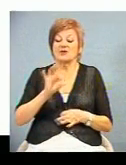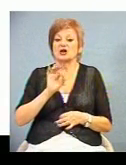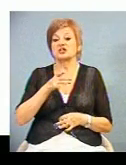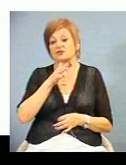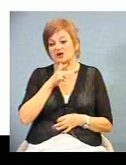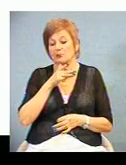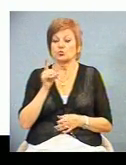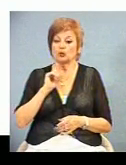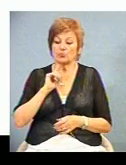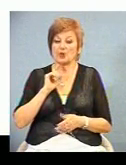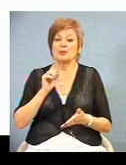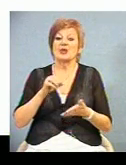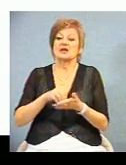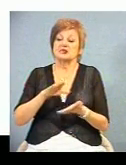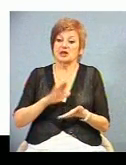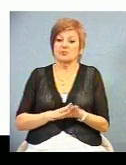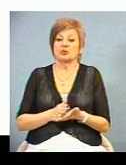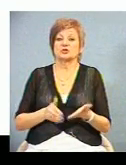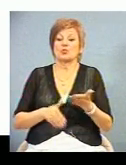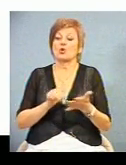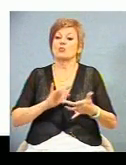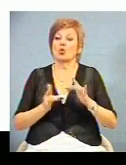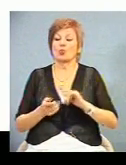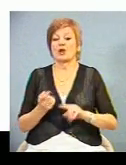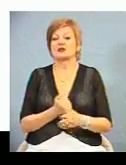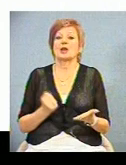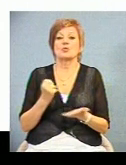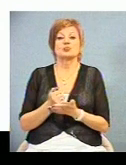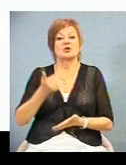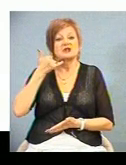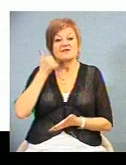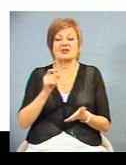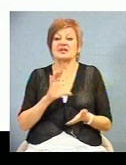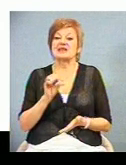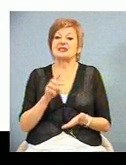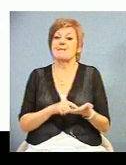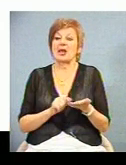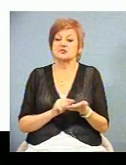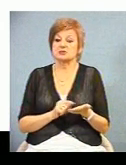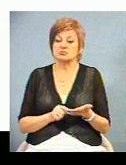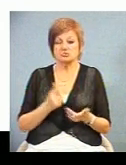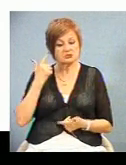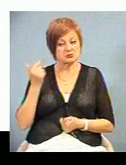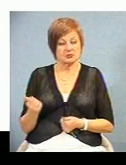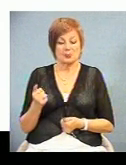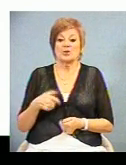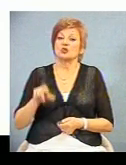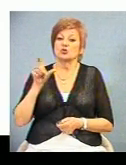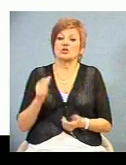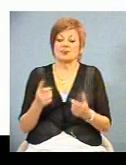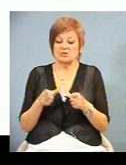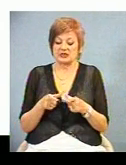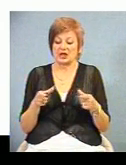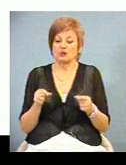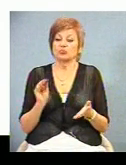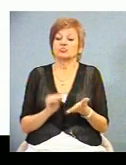час. Бронювання за допомогою комп'ютера має підтверджуватись телефонним СМС-повідомленням, після чого особа отримує талон із